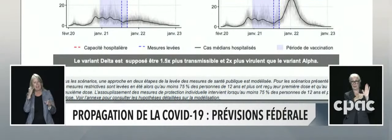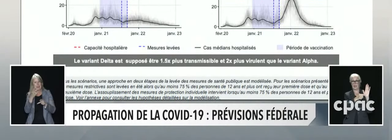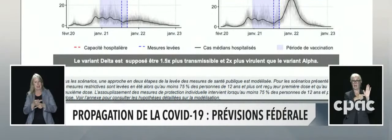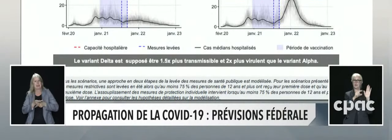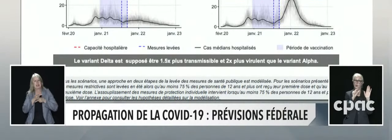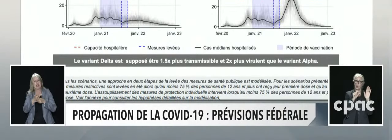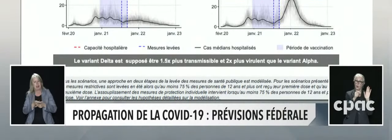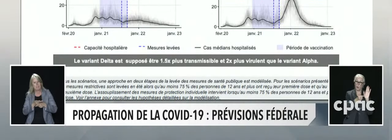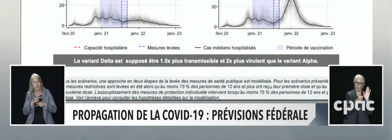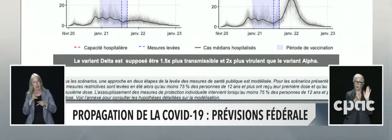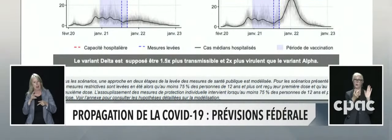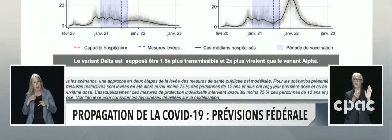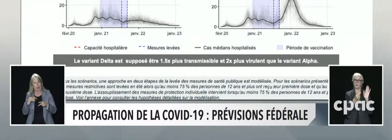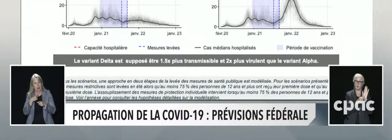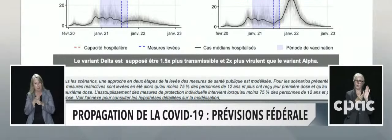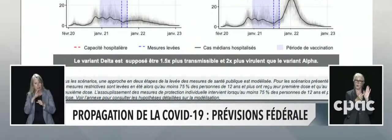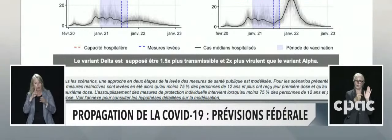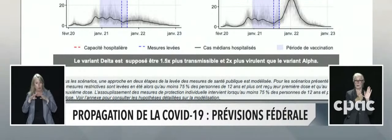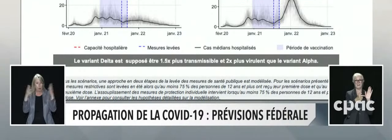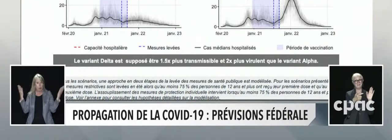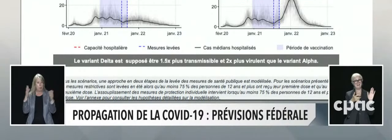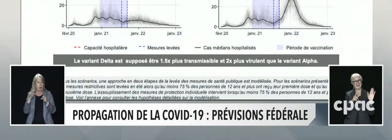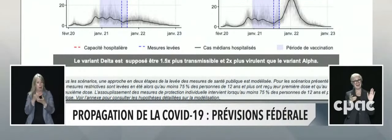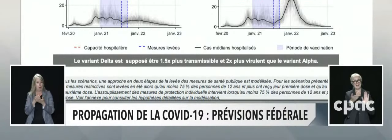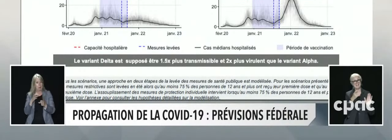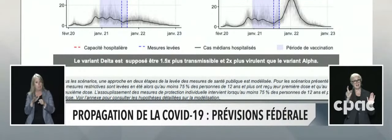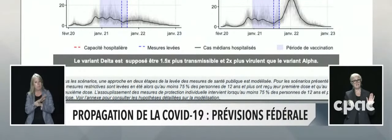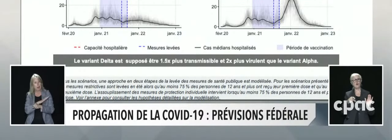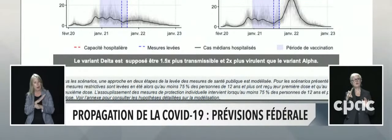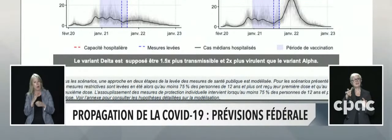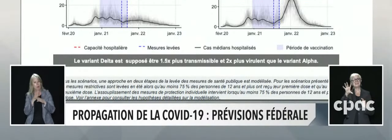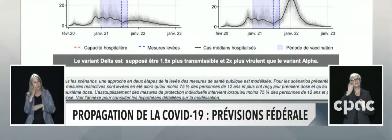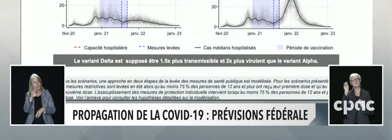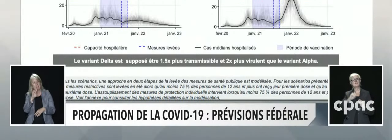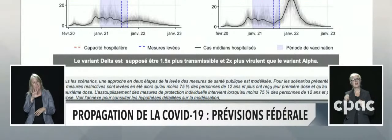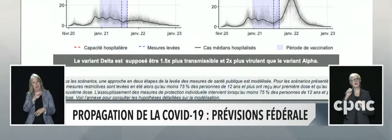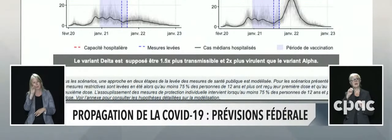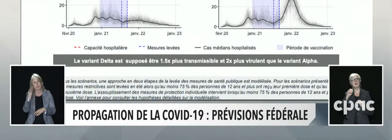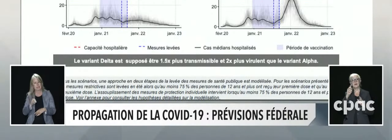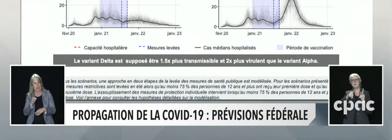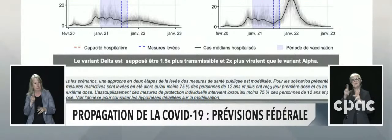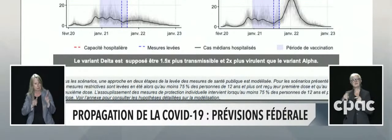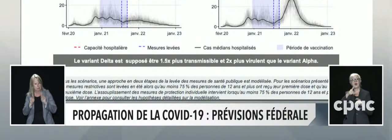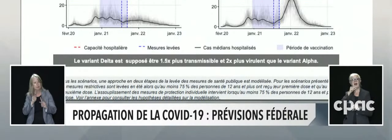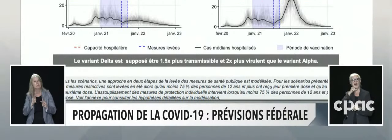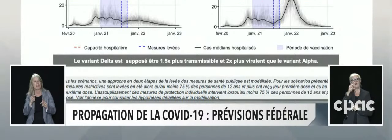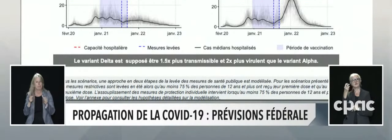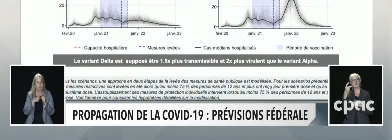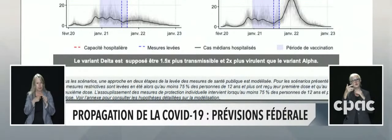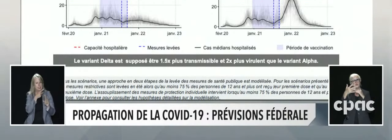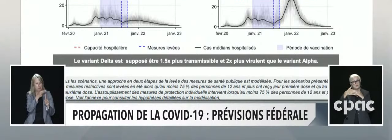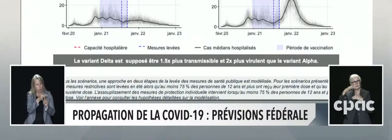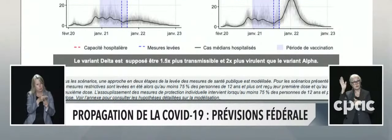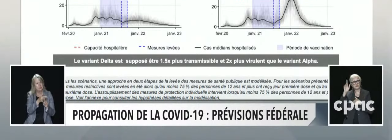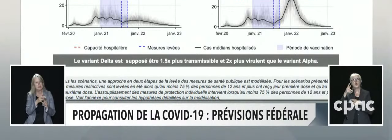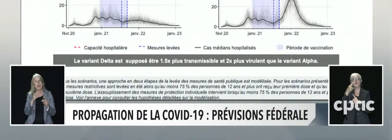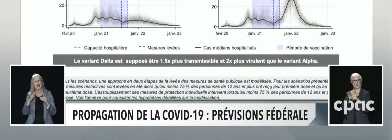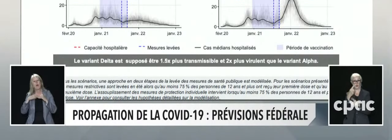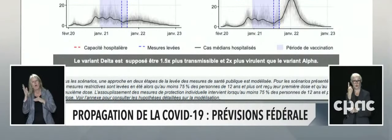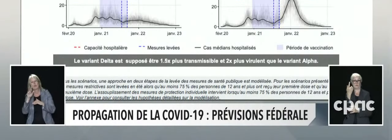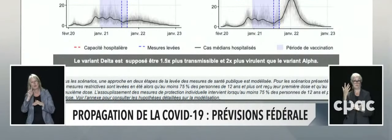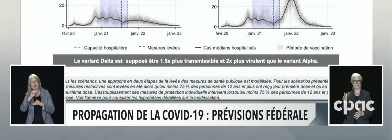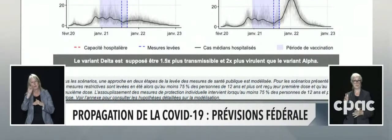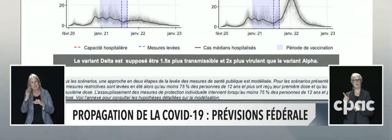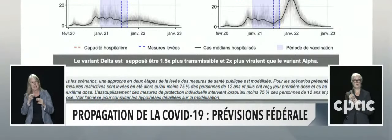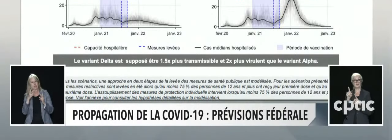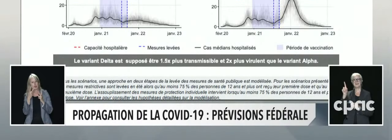assouplies qu'après que 75% des personnes de 12 ans ou plus auraient reçu une dose et qu'au moins 20%